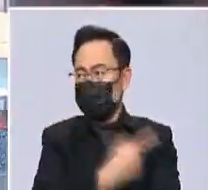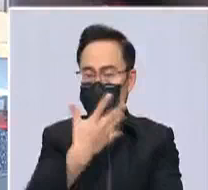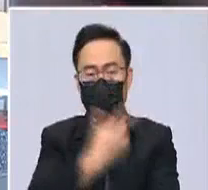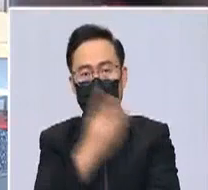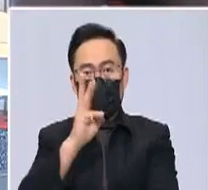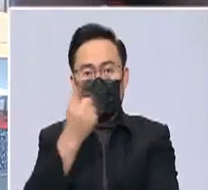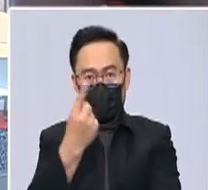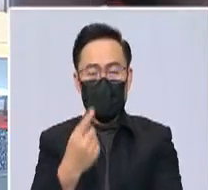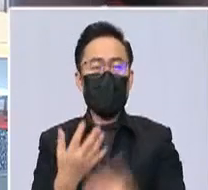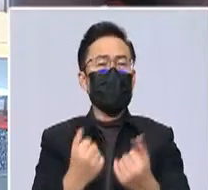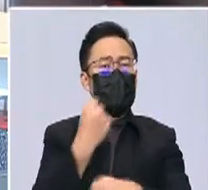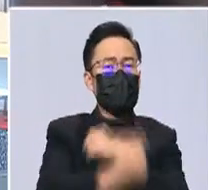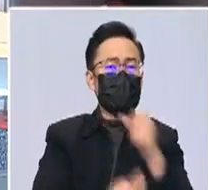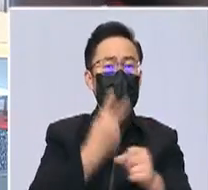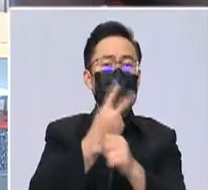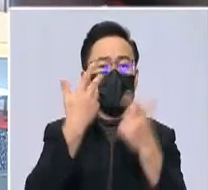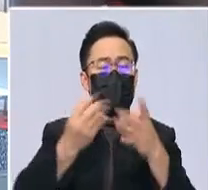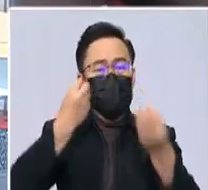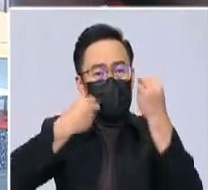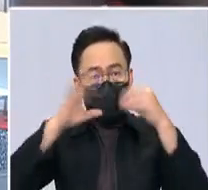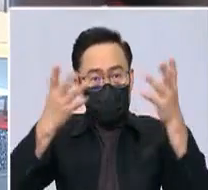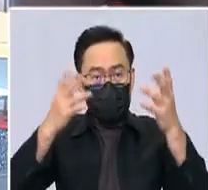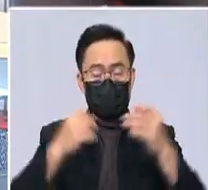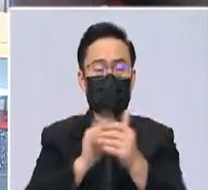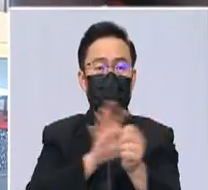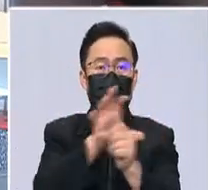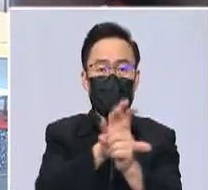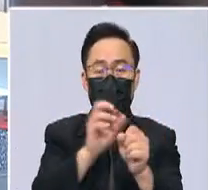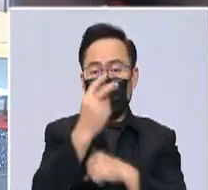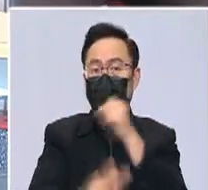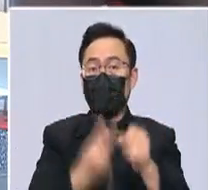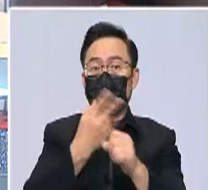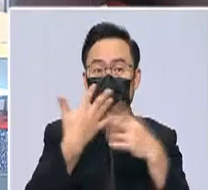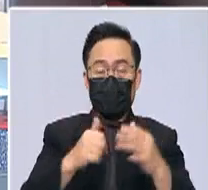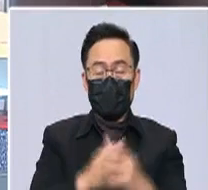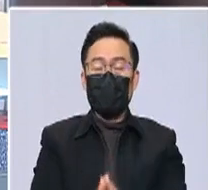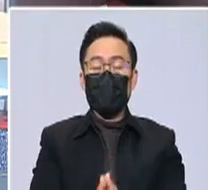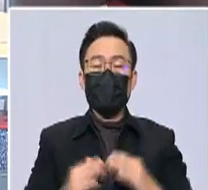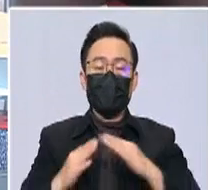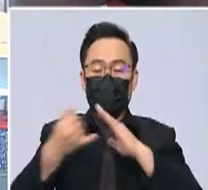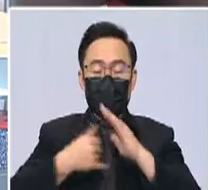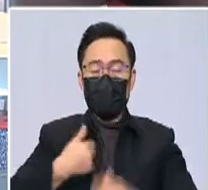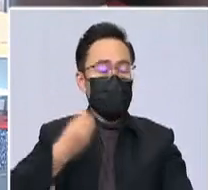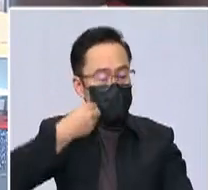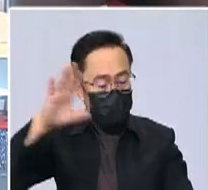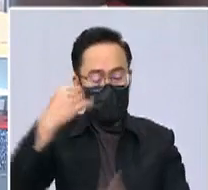ปีที่ผ่านมาอัดอั้นเนี่ย ค ะกลับบ้านไม่ได้เพราะว่าตอนนั้นโควิดระบาดเนี่ยเราค่อนข้างที่จะตื่นตัวกันเยอะไม่ได้